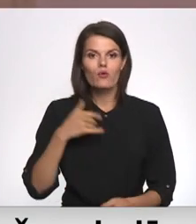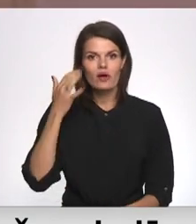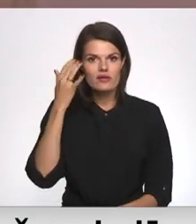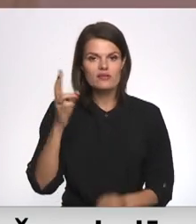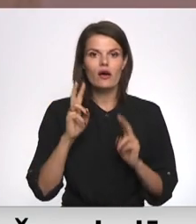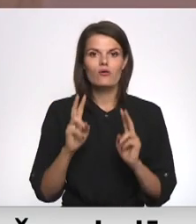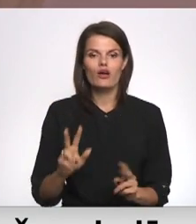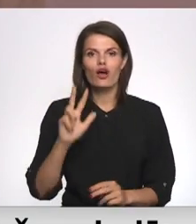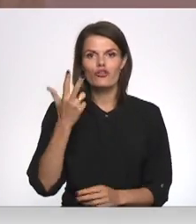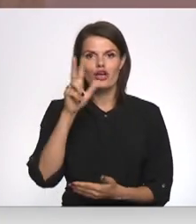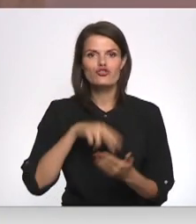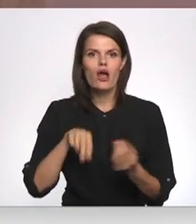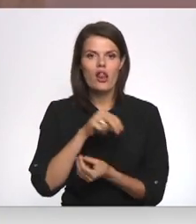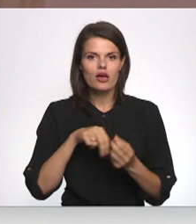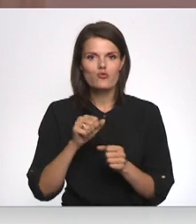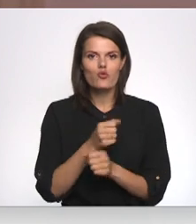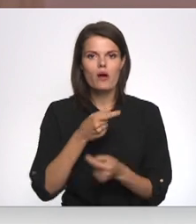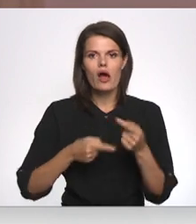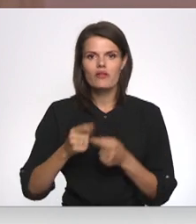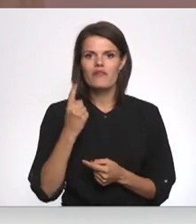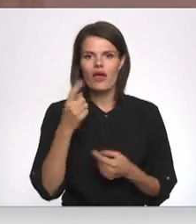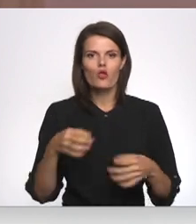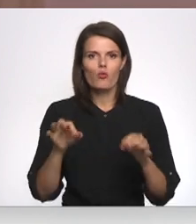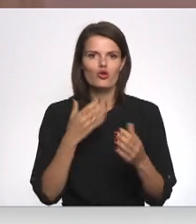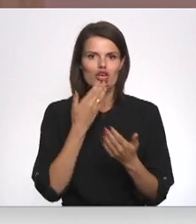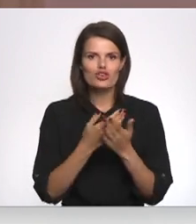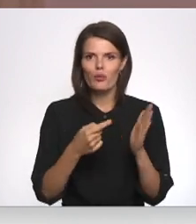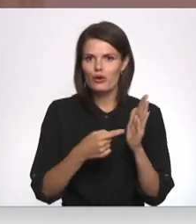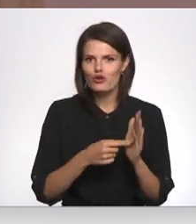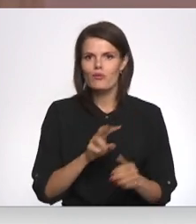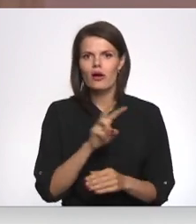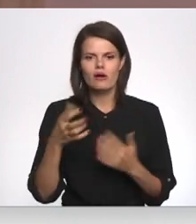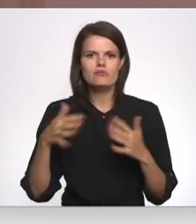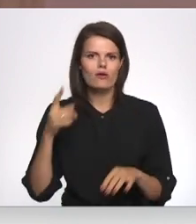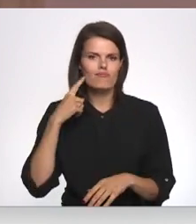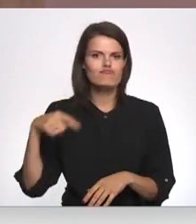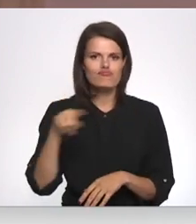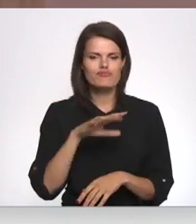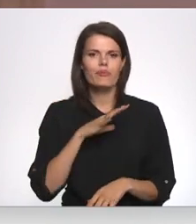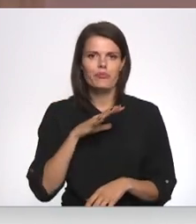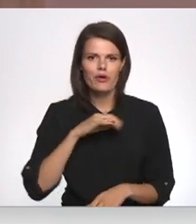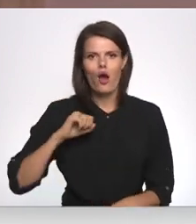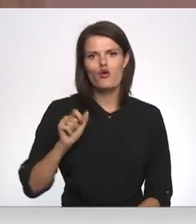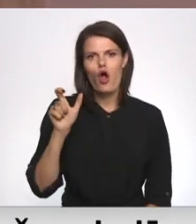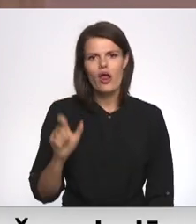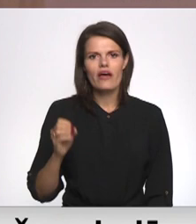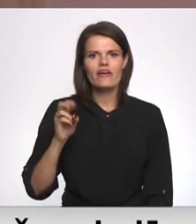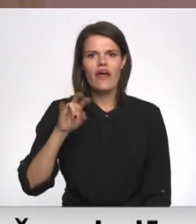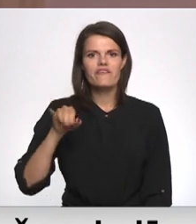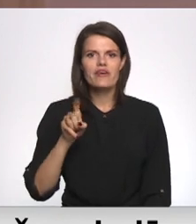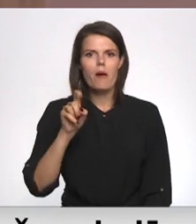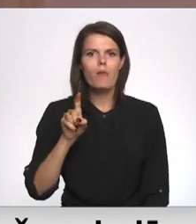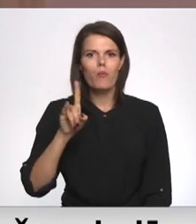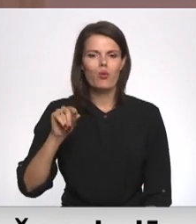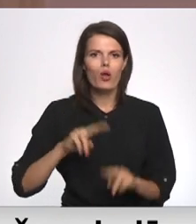trešajā lasījumā tomēr atgriezīsies pie viena ļoti būtiska priekšlikuma, kas ir izskanējis no kolēģiem Evijas Papuls un citiem,